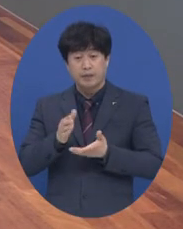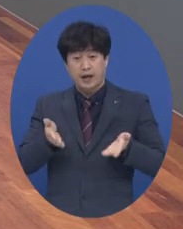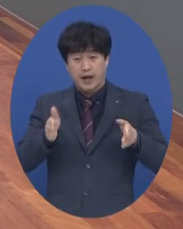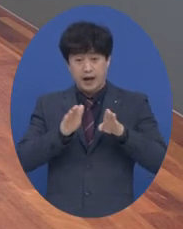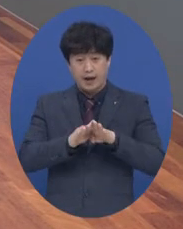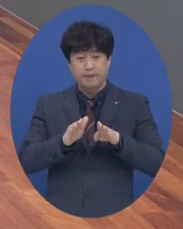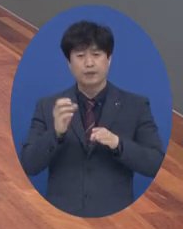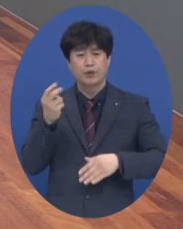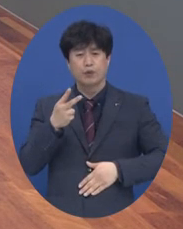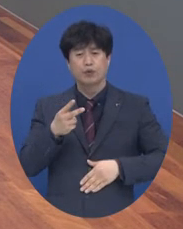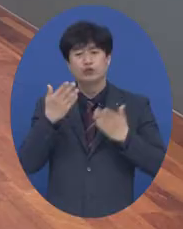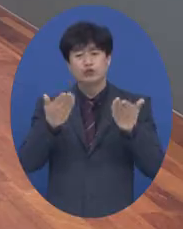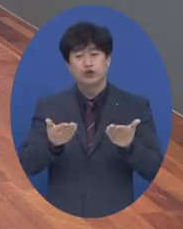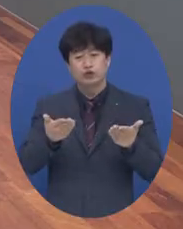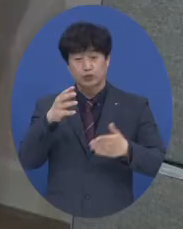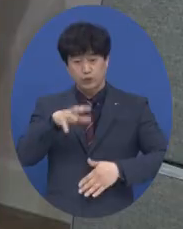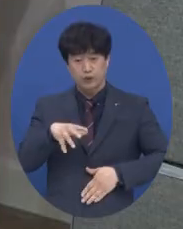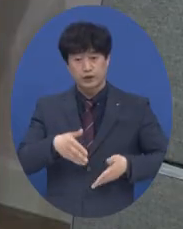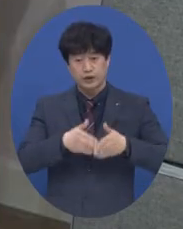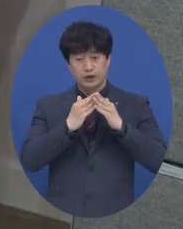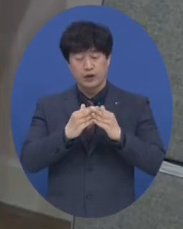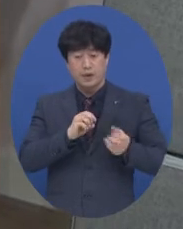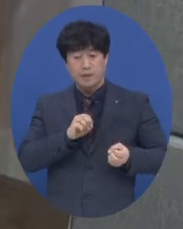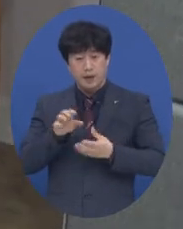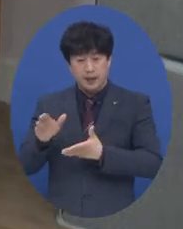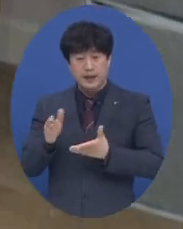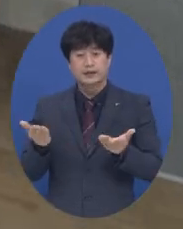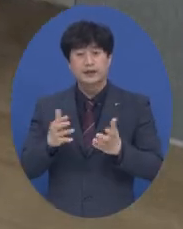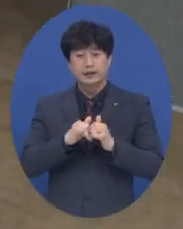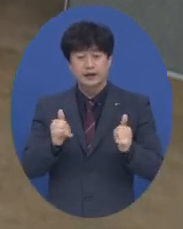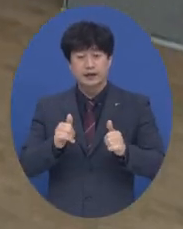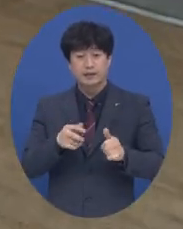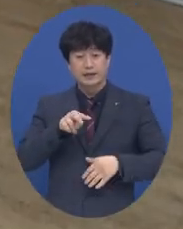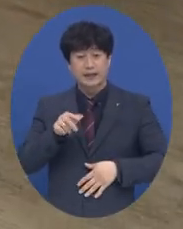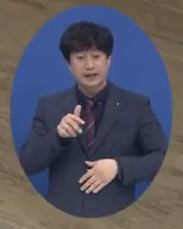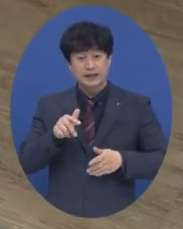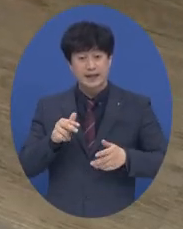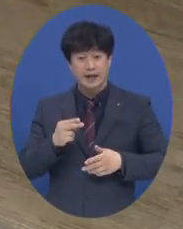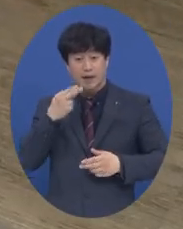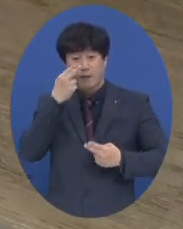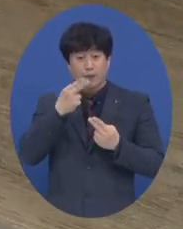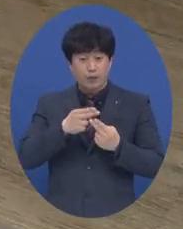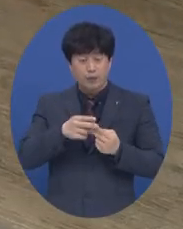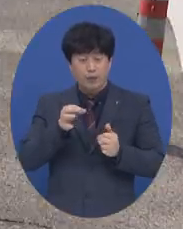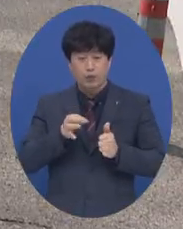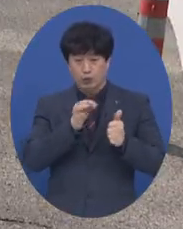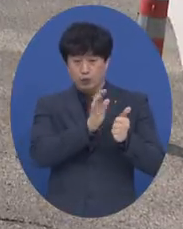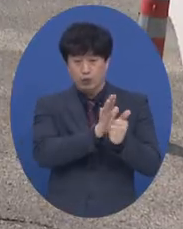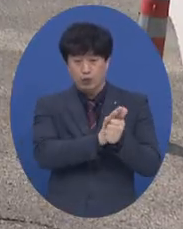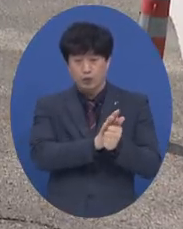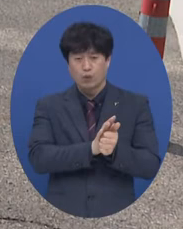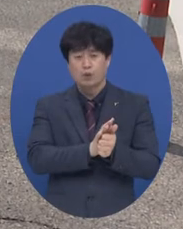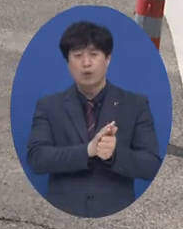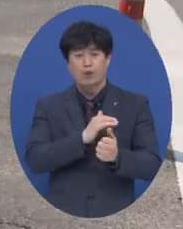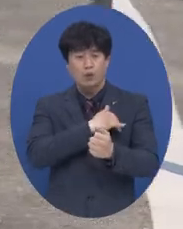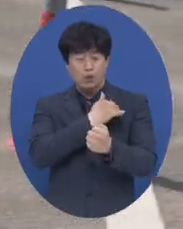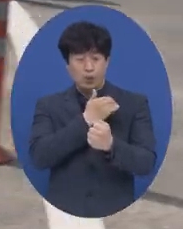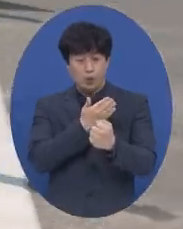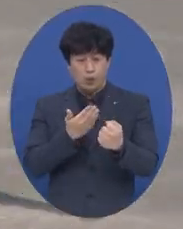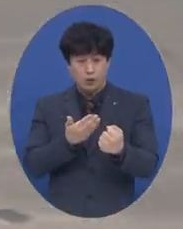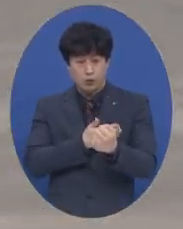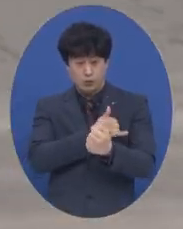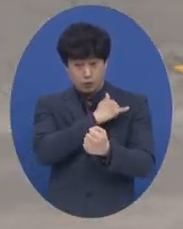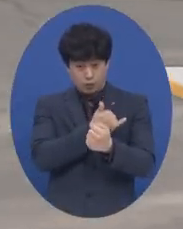쉼터를 조성하고 배달 노동자 산재 보험료 를 지원하는데 이동 노동자의 노동권 보장 과 노동 확장 개선을 위한 정책을 펼쳐가고